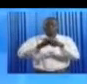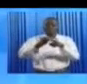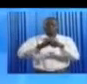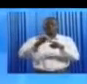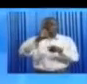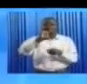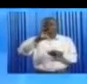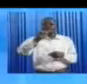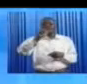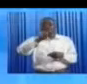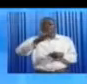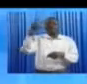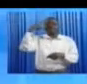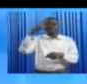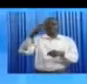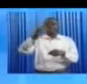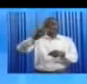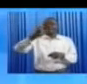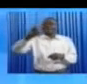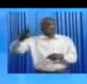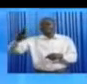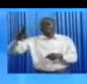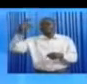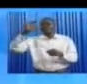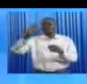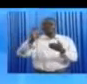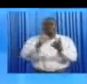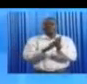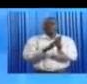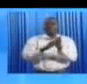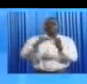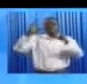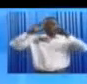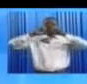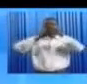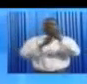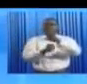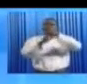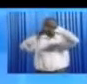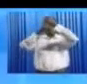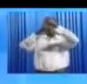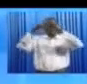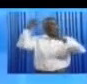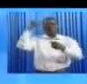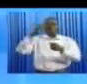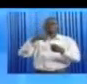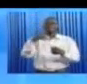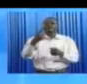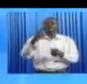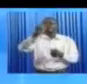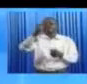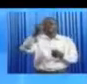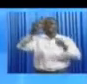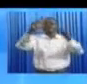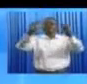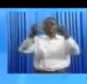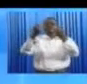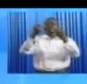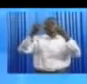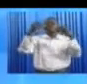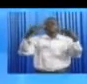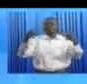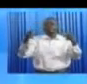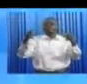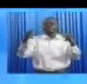mois. Toute l'Amérique latine à Havane, l'école des champions DJ Jeff a présenté son opus composé de 10 titres mercredi